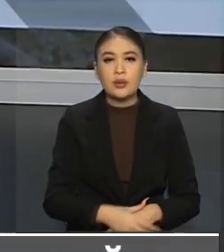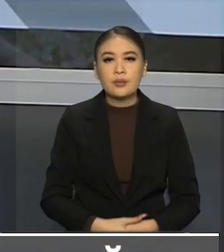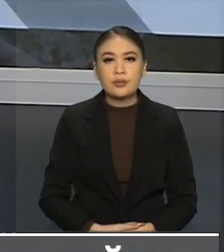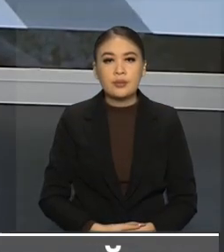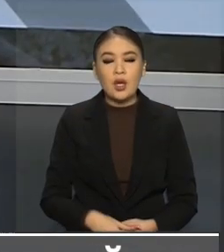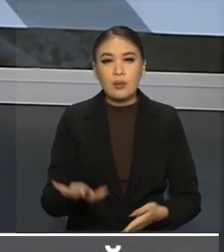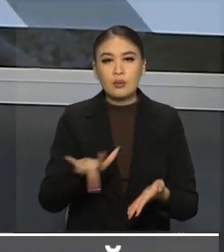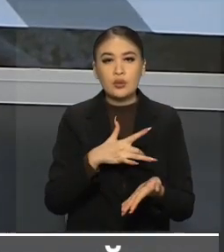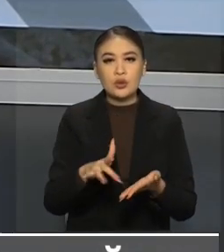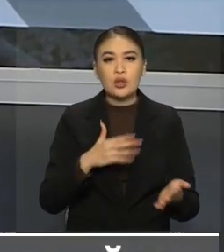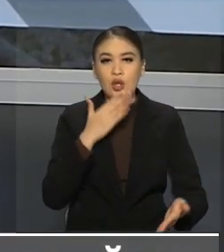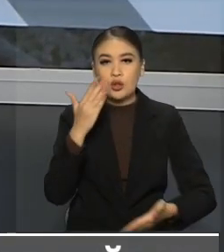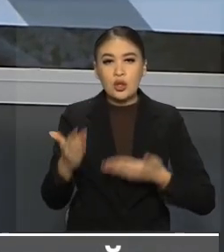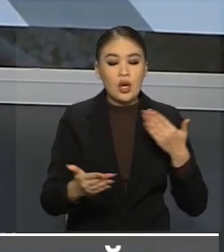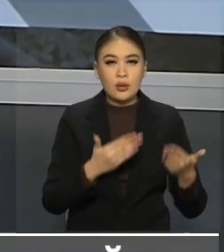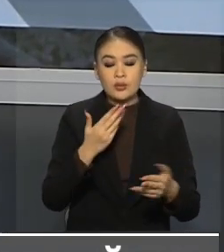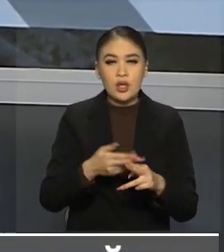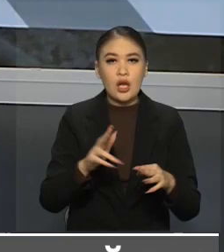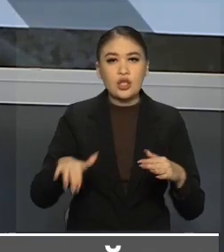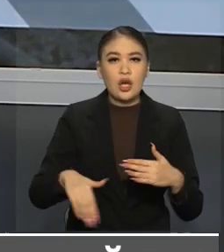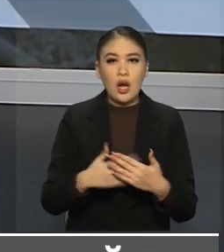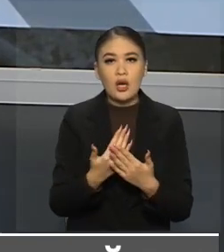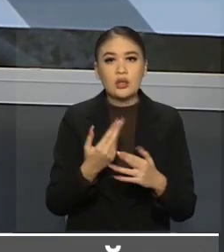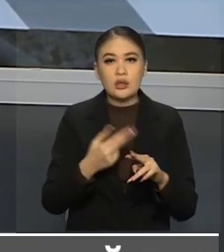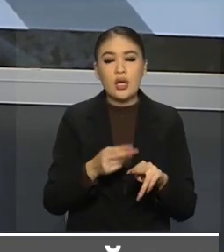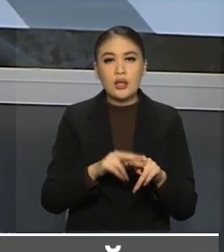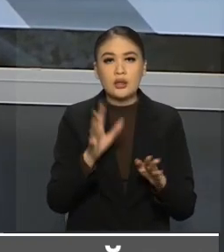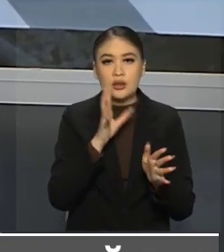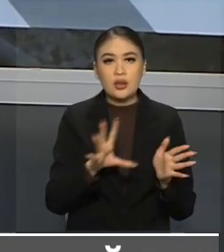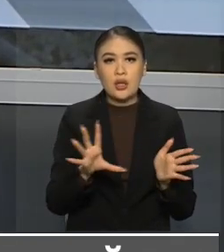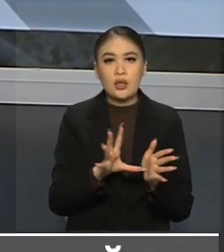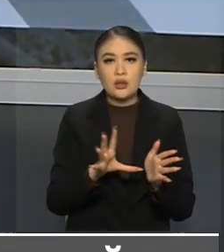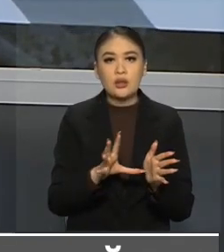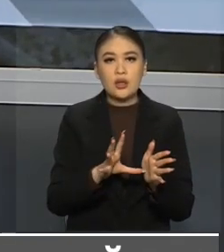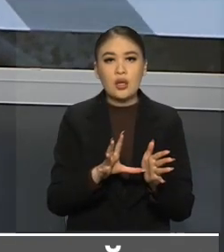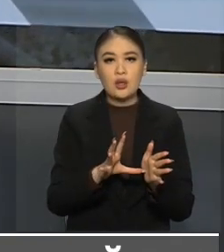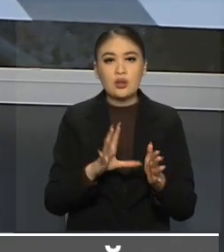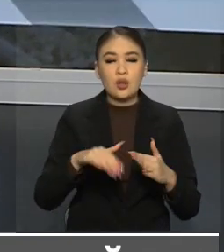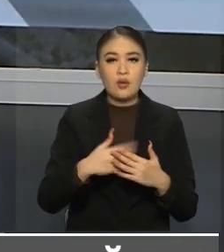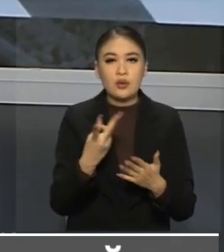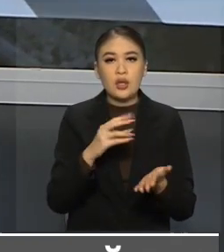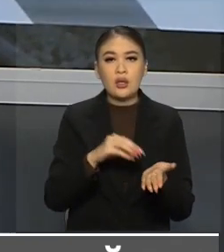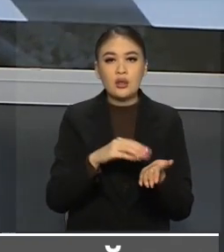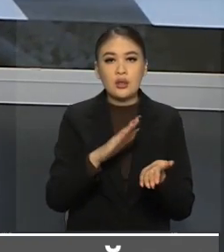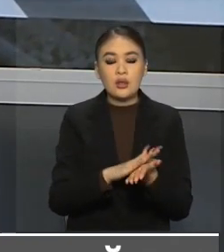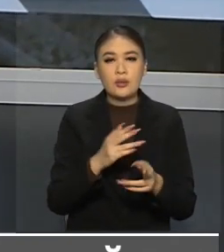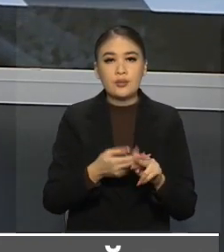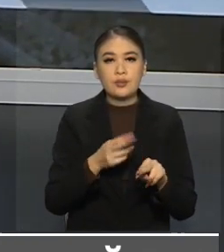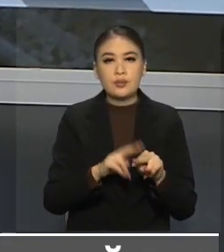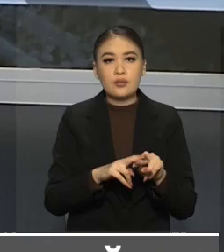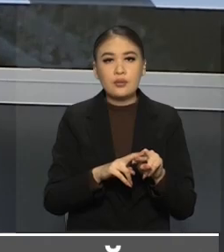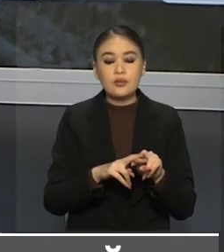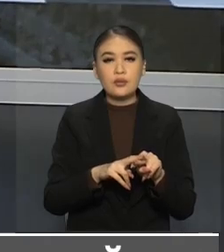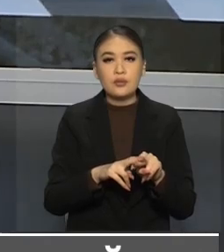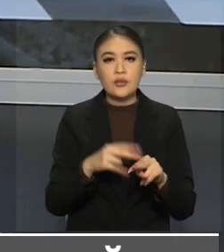біз бюджет сұраймыз. Мынау жаңарту керек, жаңа техникалық керек, технология кіргізу керек жаңадан. Ол